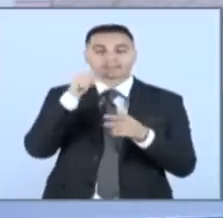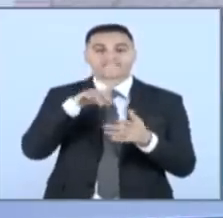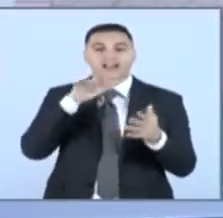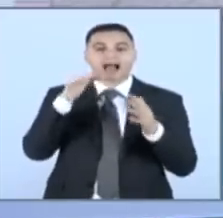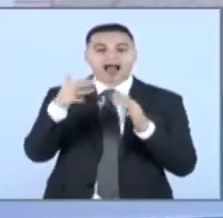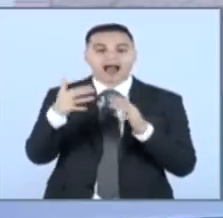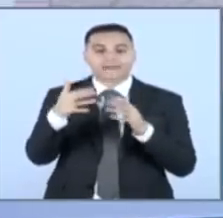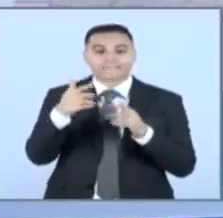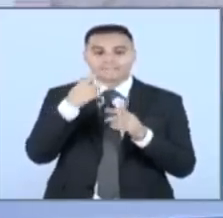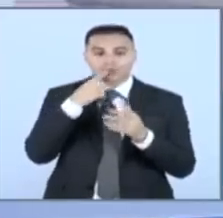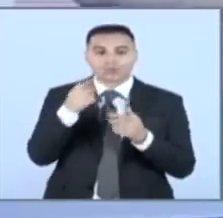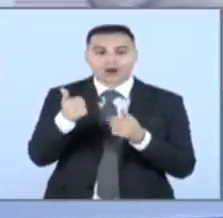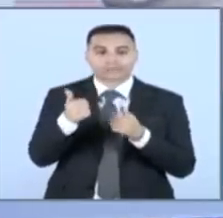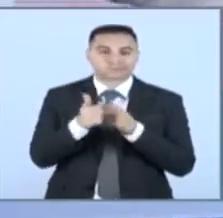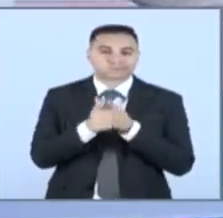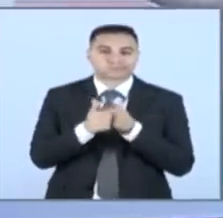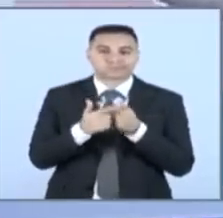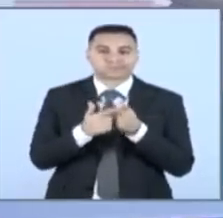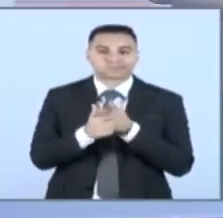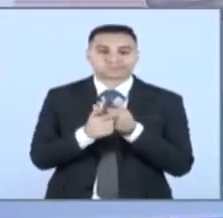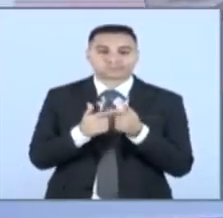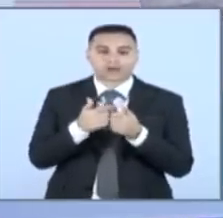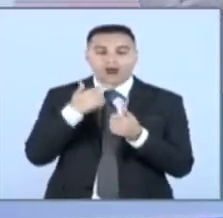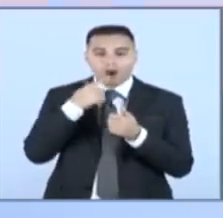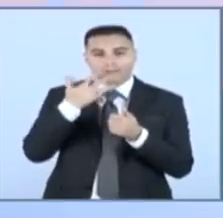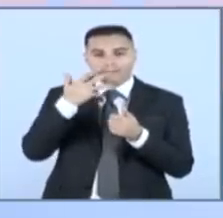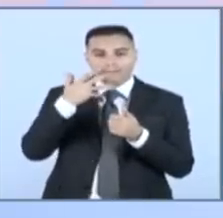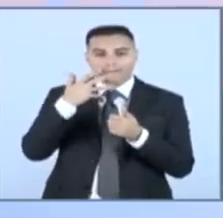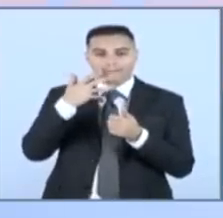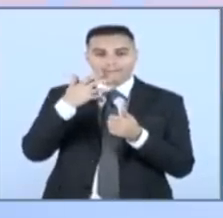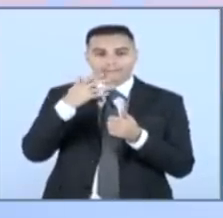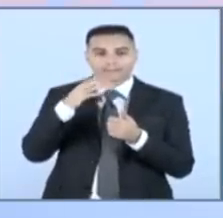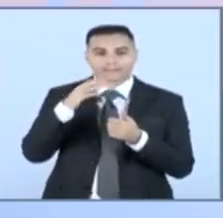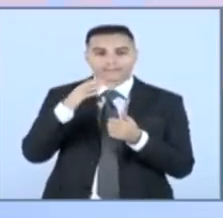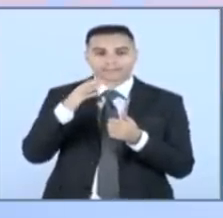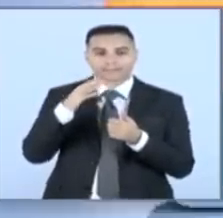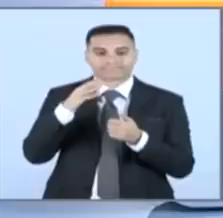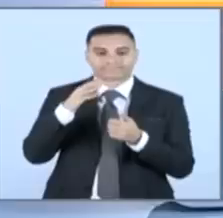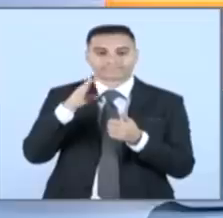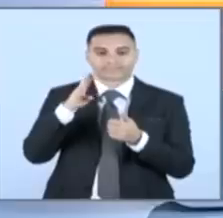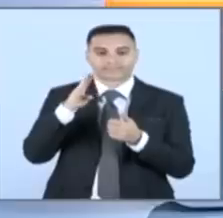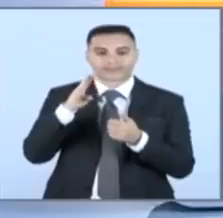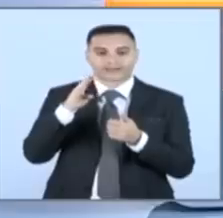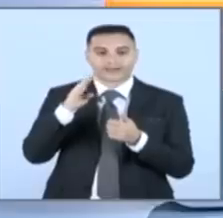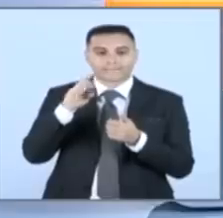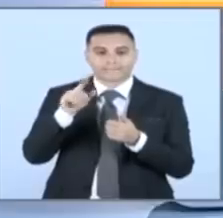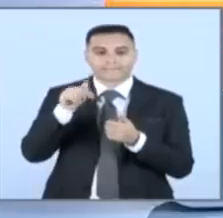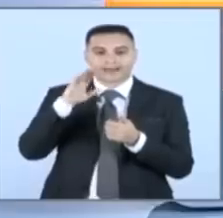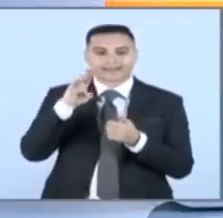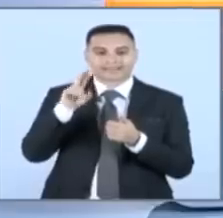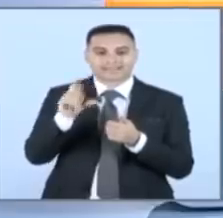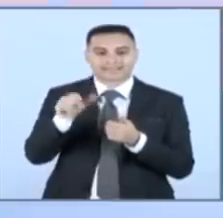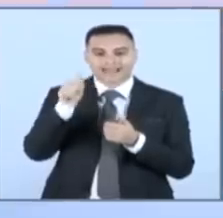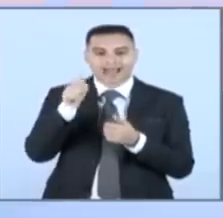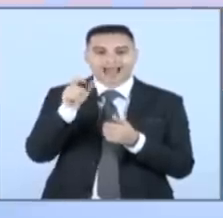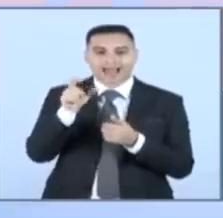مصطفى إجابتك. واحدة من الاثنين بس، يعني إيه؟ أوزبكستان. والتانية؟ كازاخستان. أنا قلت لك أبو أنت حرام عليك يا